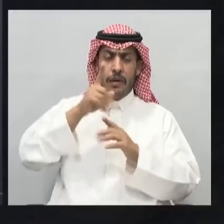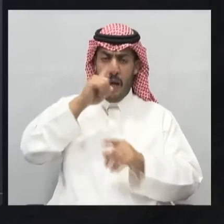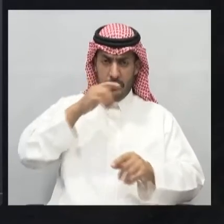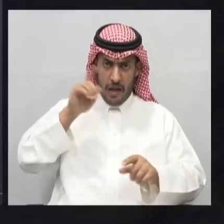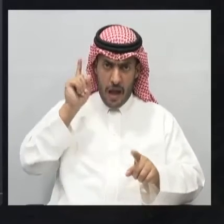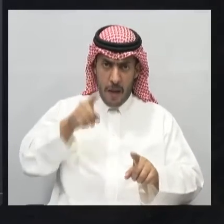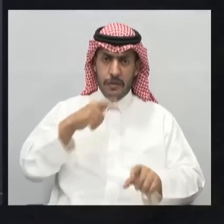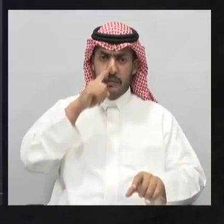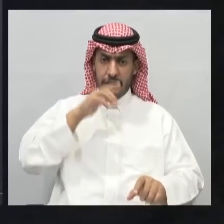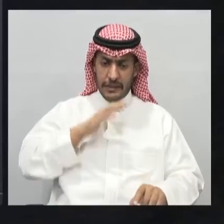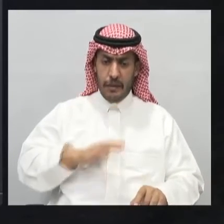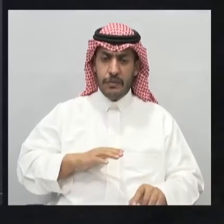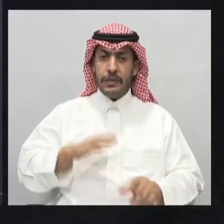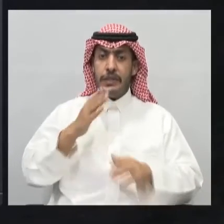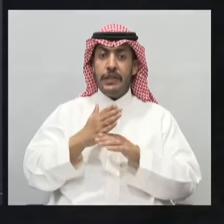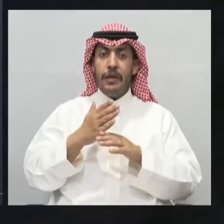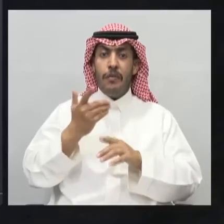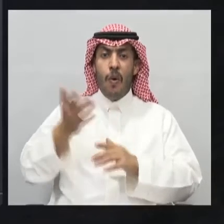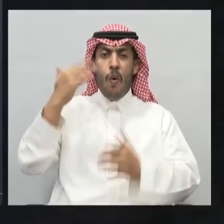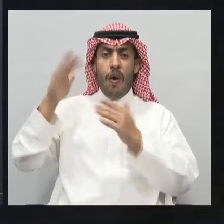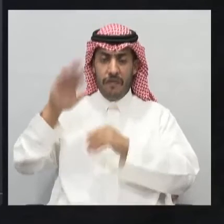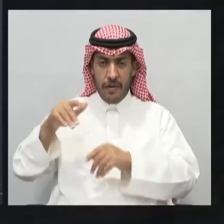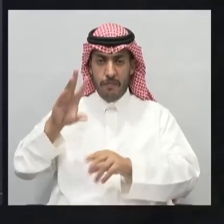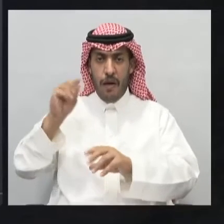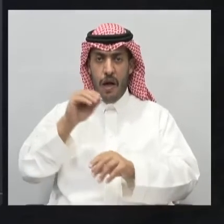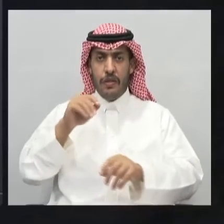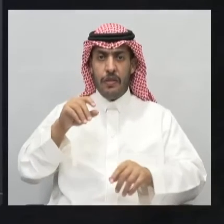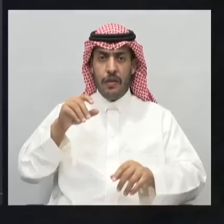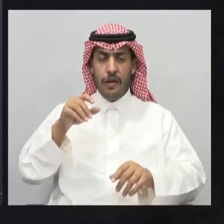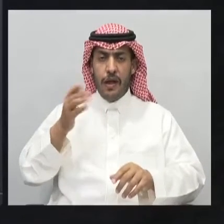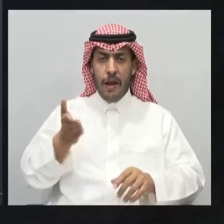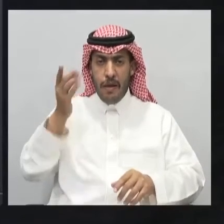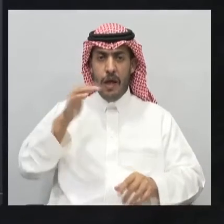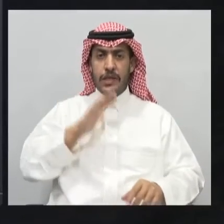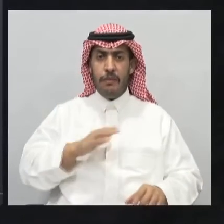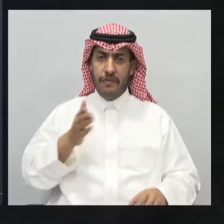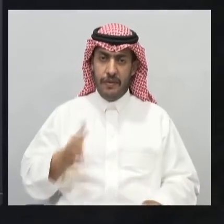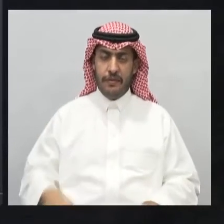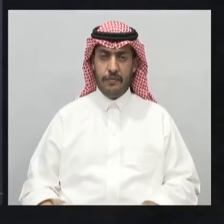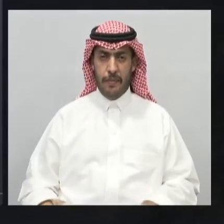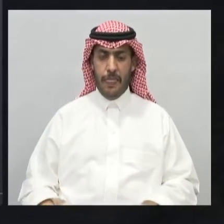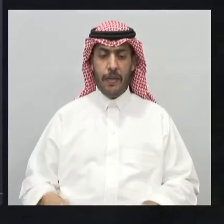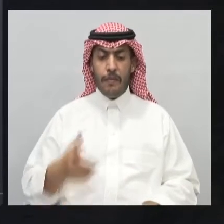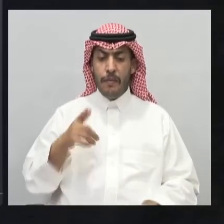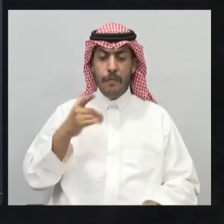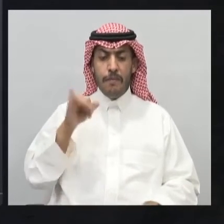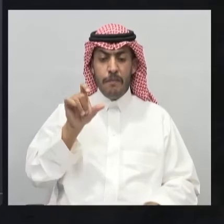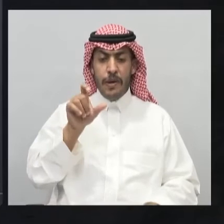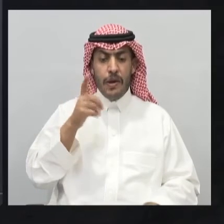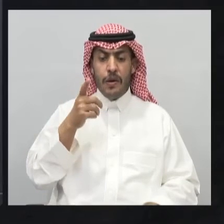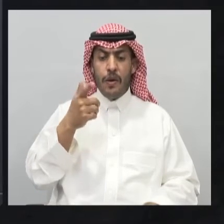كما صبر صبروا اول العزم من الرسل قبله فمن هم اولو العزم من